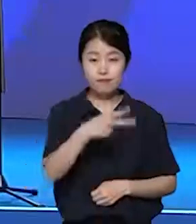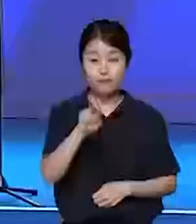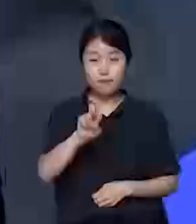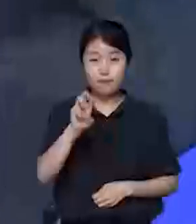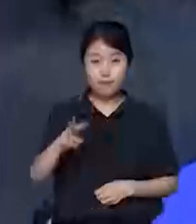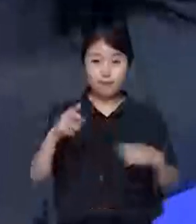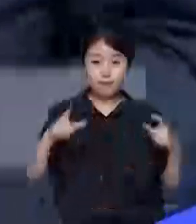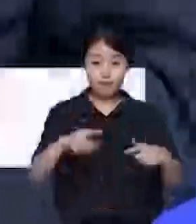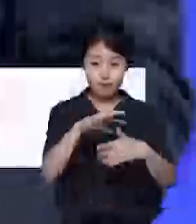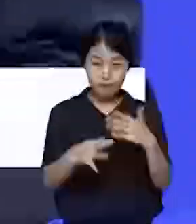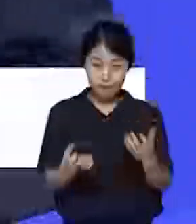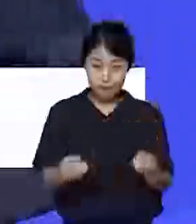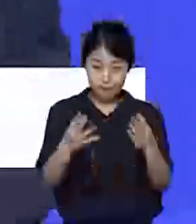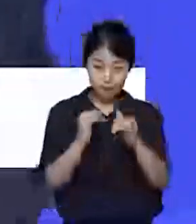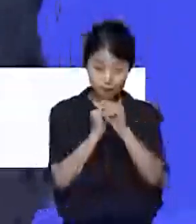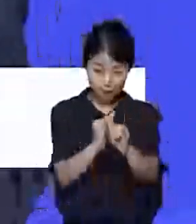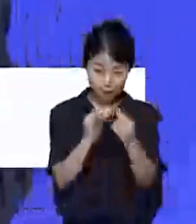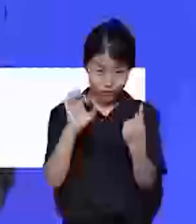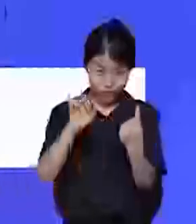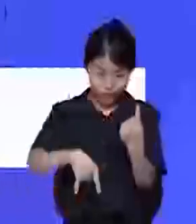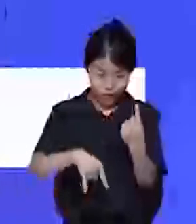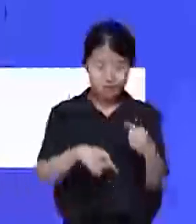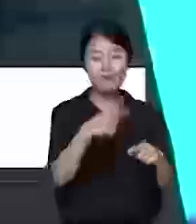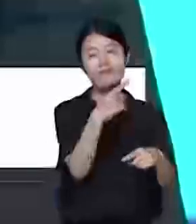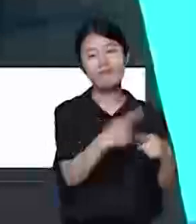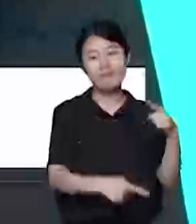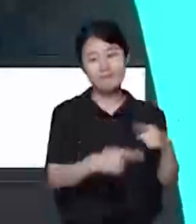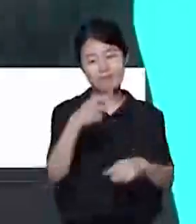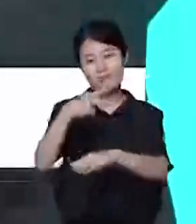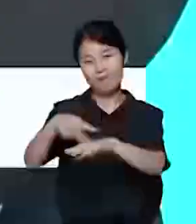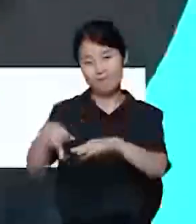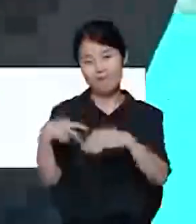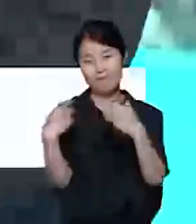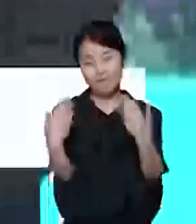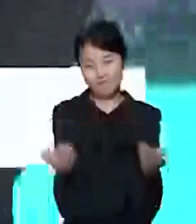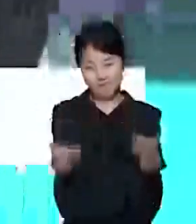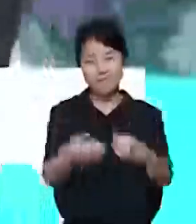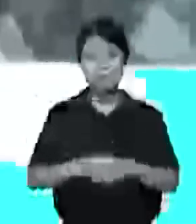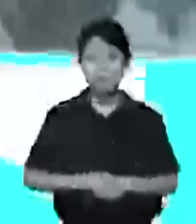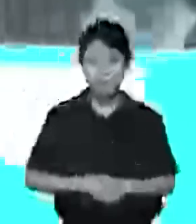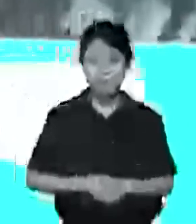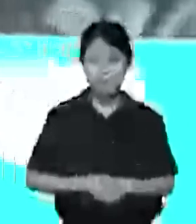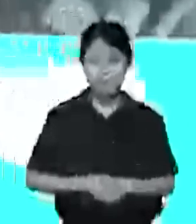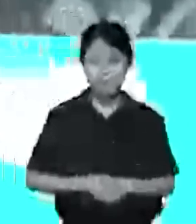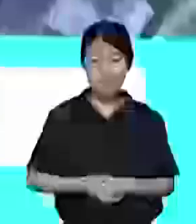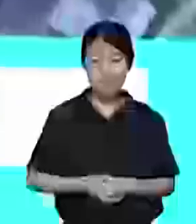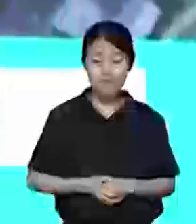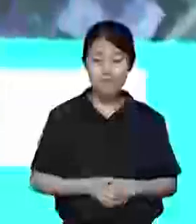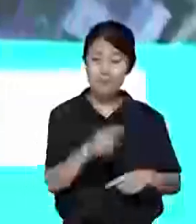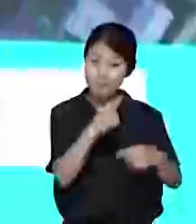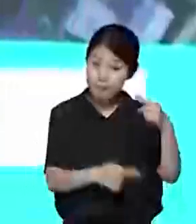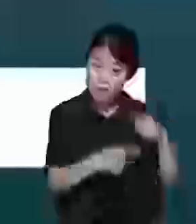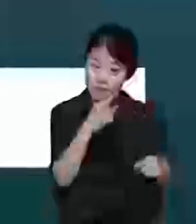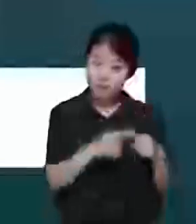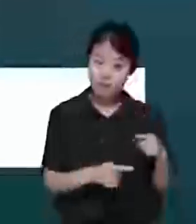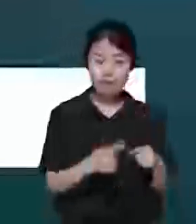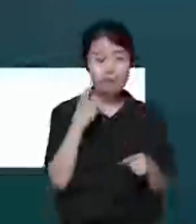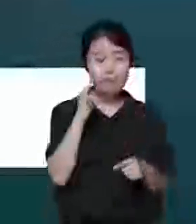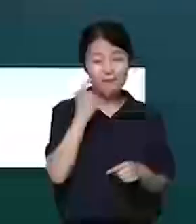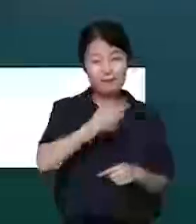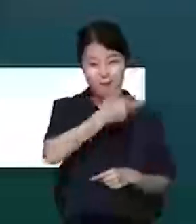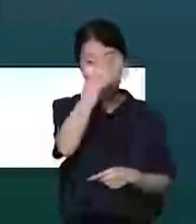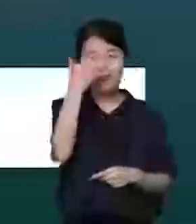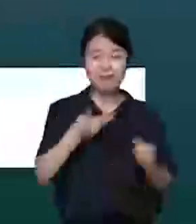2023 로컬 콘텐츠 페스타 대상의 영예는 목포시와 신안군이 차지했습니다. 목포시는 아름다운 항구와